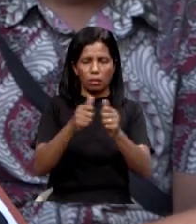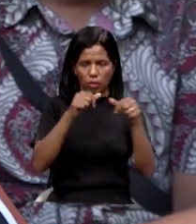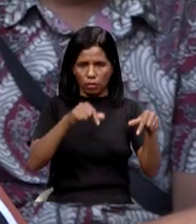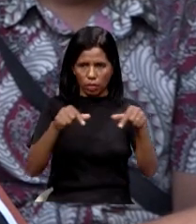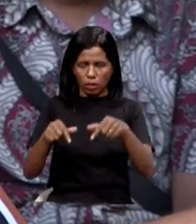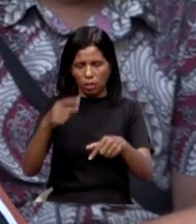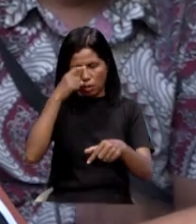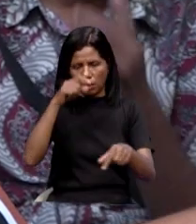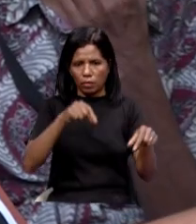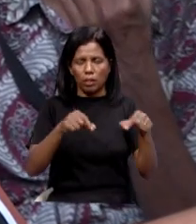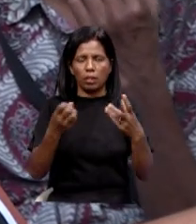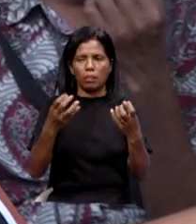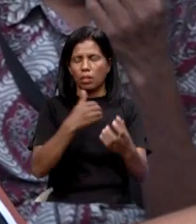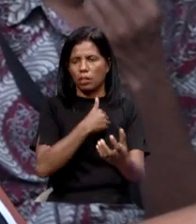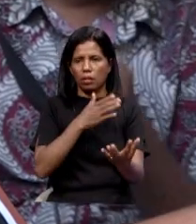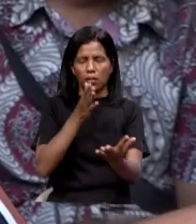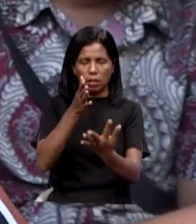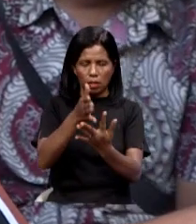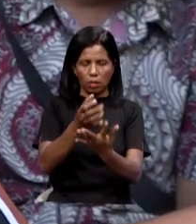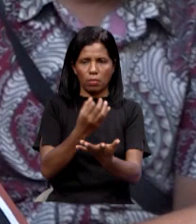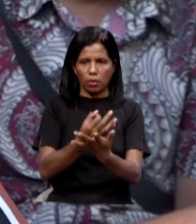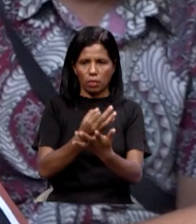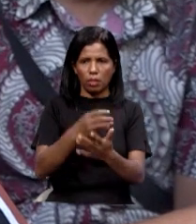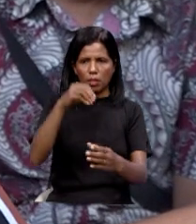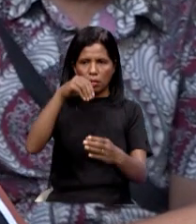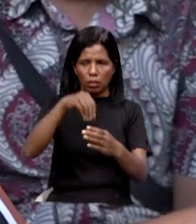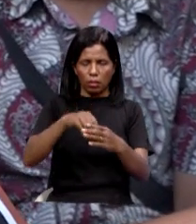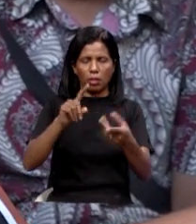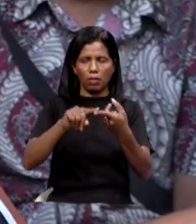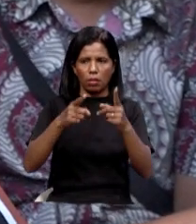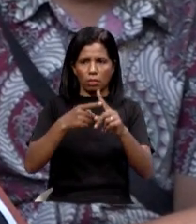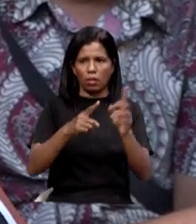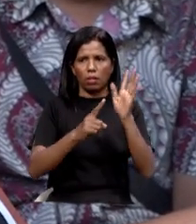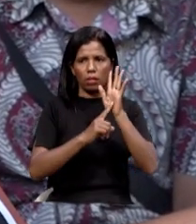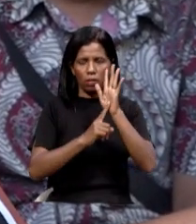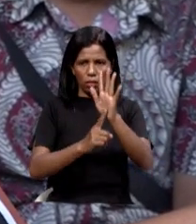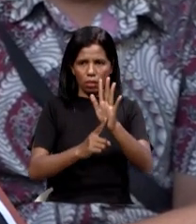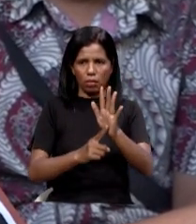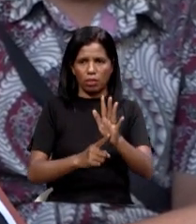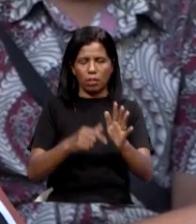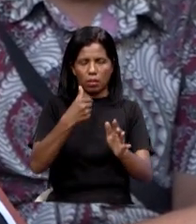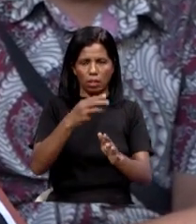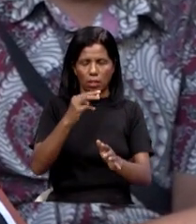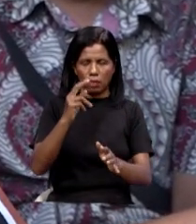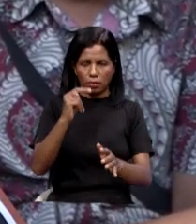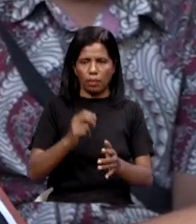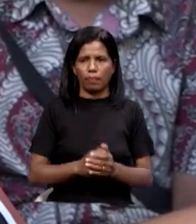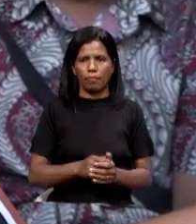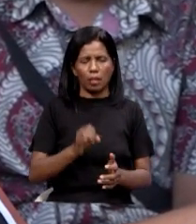sendiri sebarang mak sudah kasih susu sira inklui malu demi mak fosai ya pakot dan usi zamannya kita